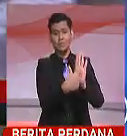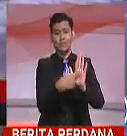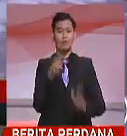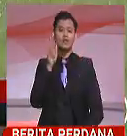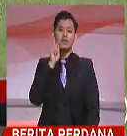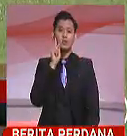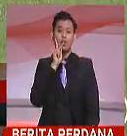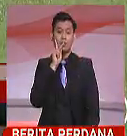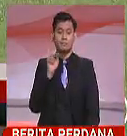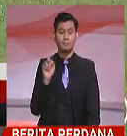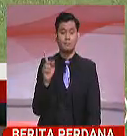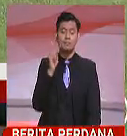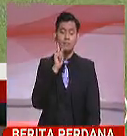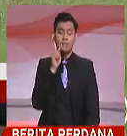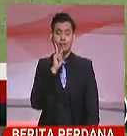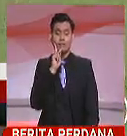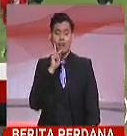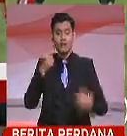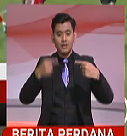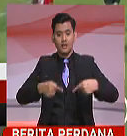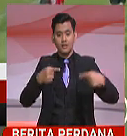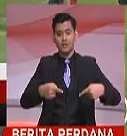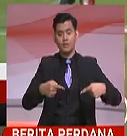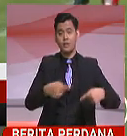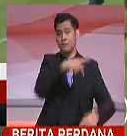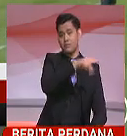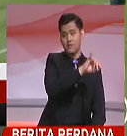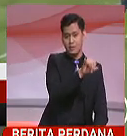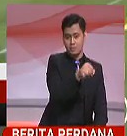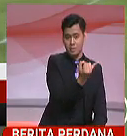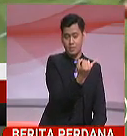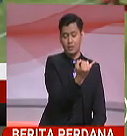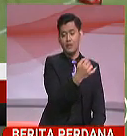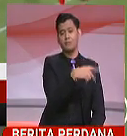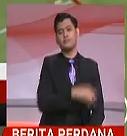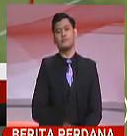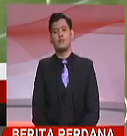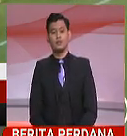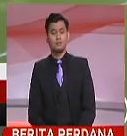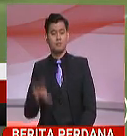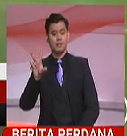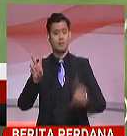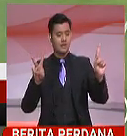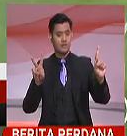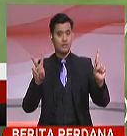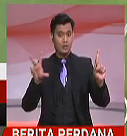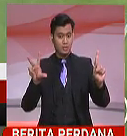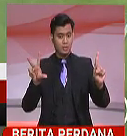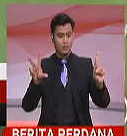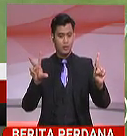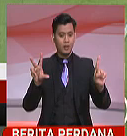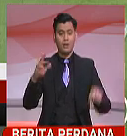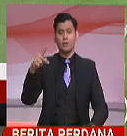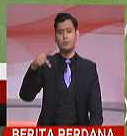Darul Aman FC bangkit pada babak kedua menewaskan PJ City FC 3-1. PJ City terlebih dahulu mengejutkan tuan